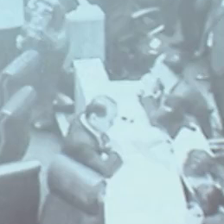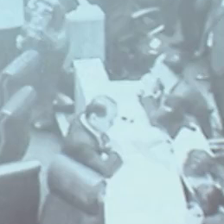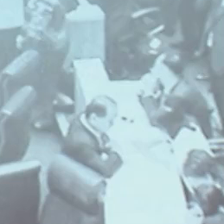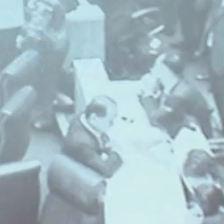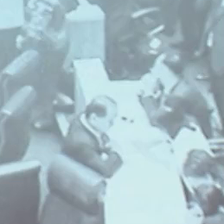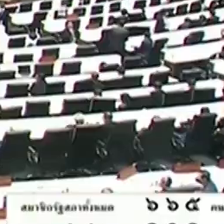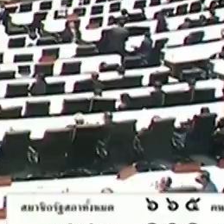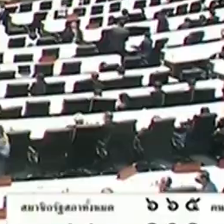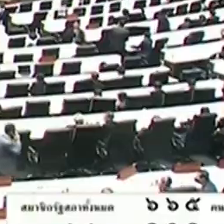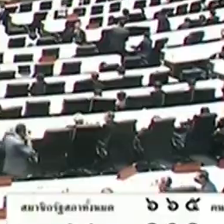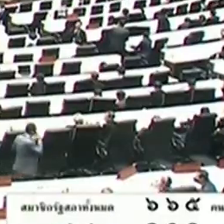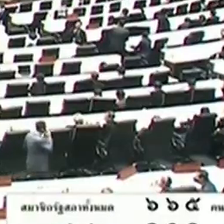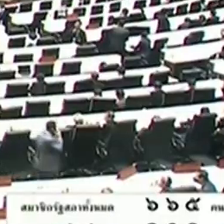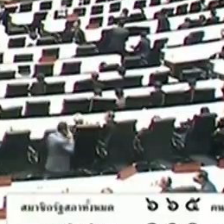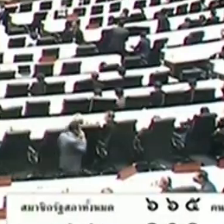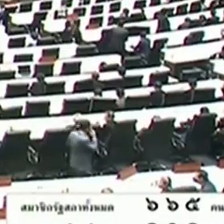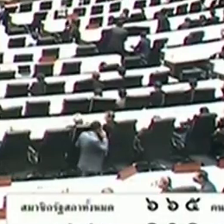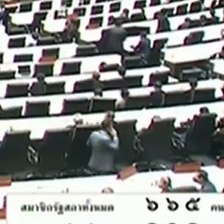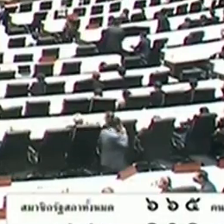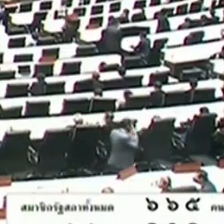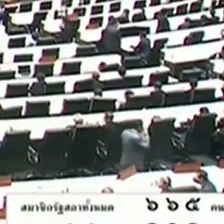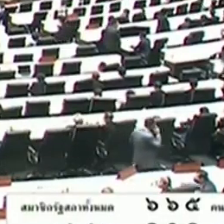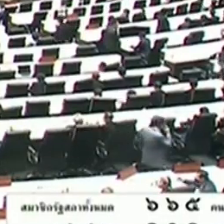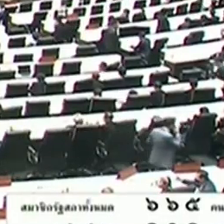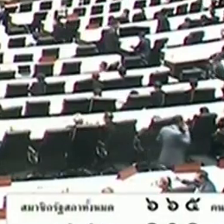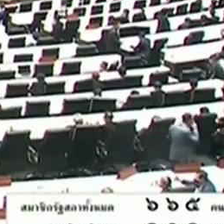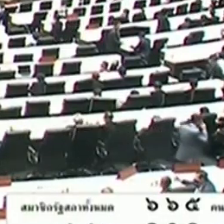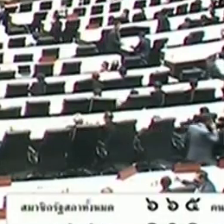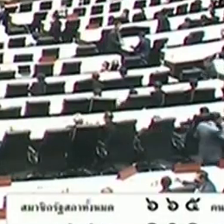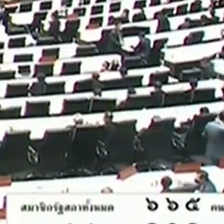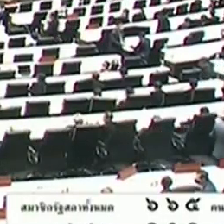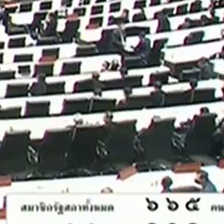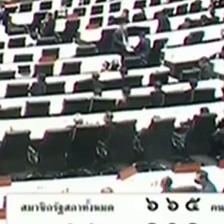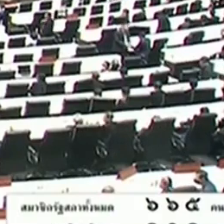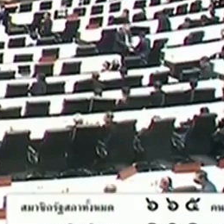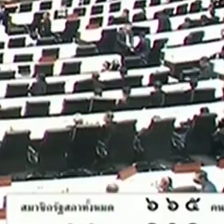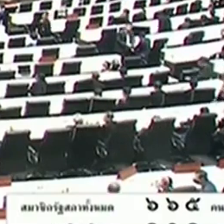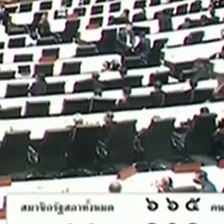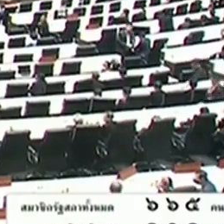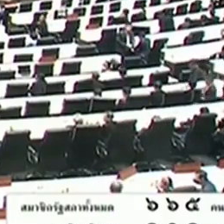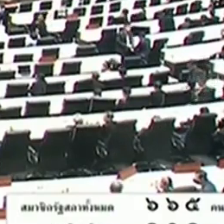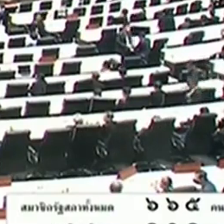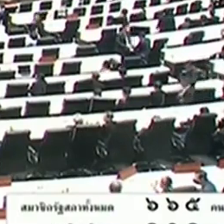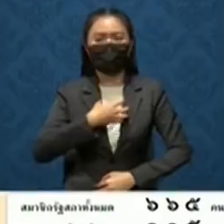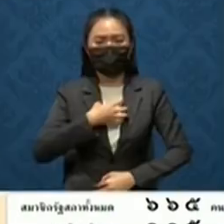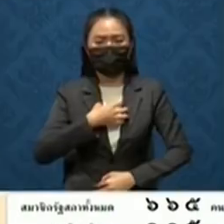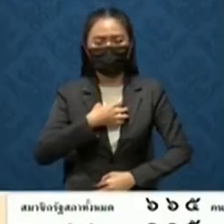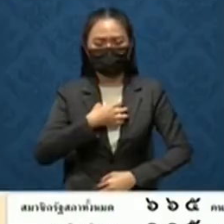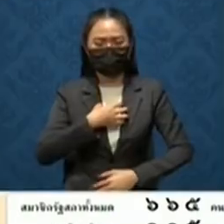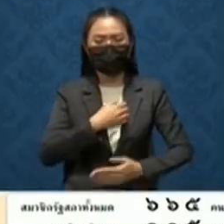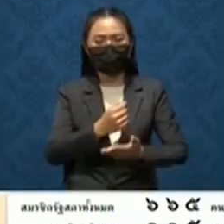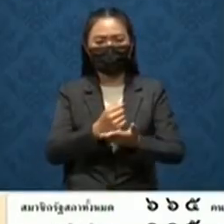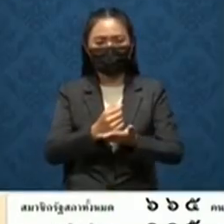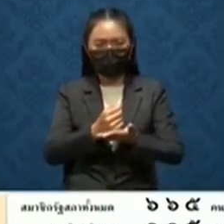าทุกคนก็ไปโฟกัสอยู่กันในพื้นที่มากกว่าอยู่ในสภาดังนั้นบรรยากาศในสภา